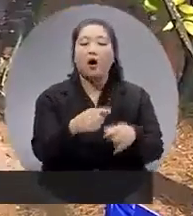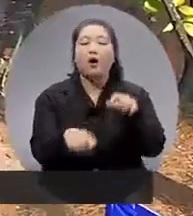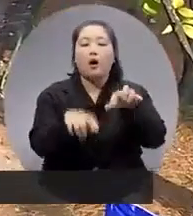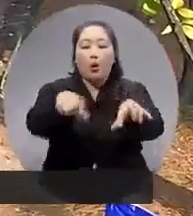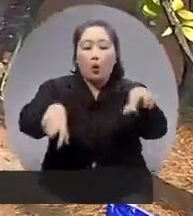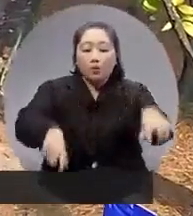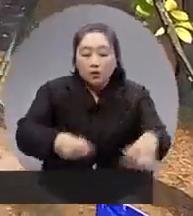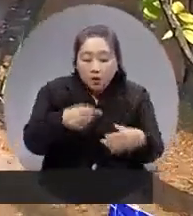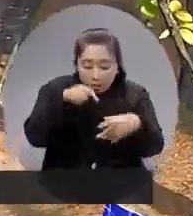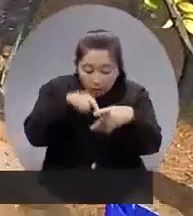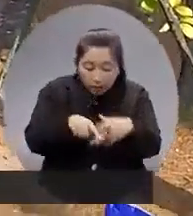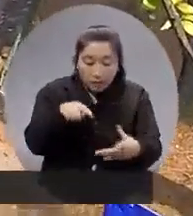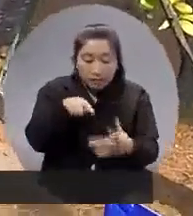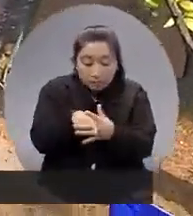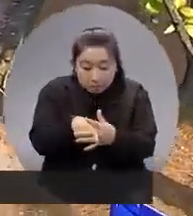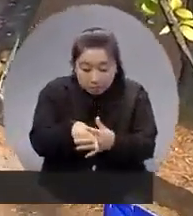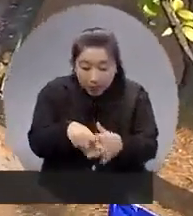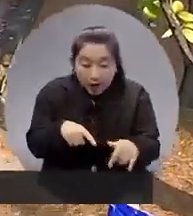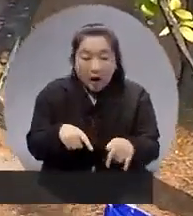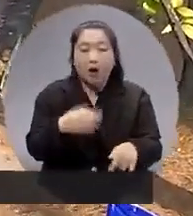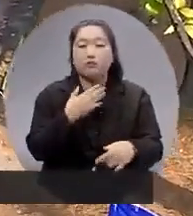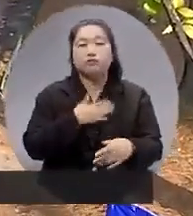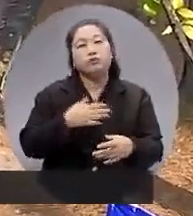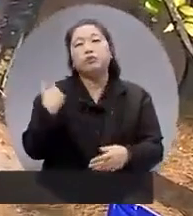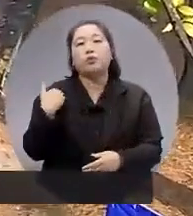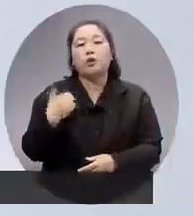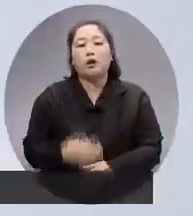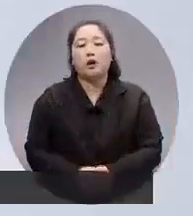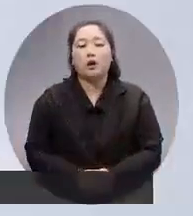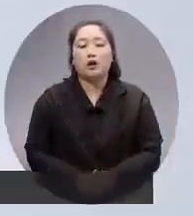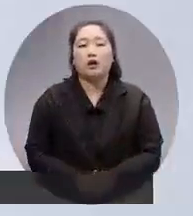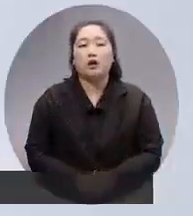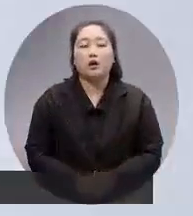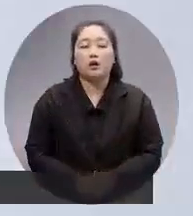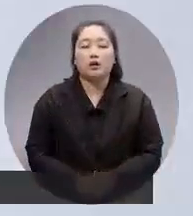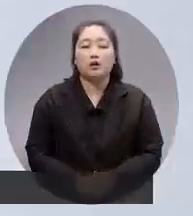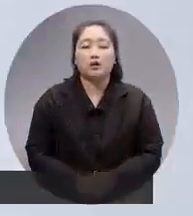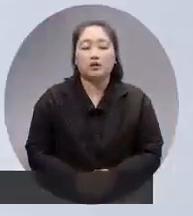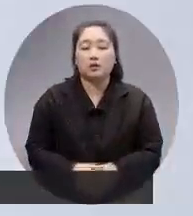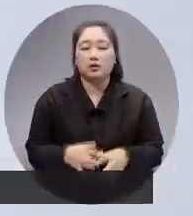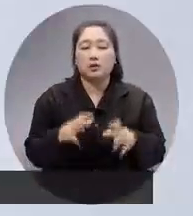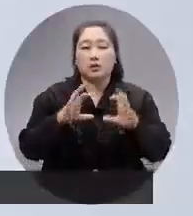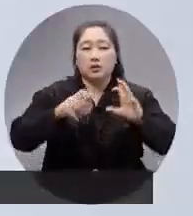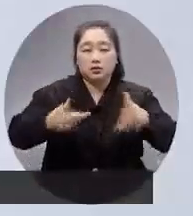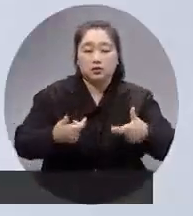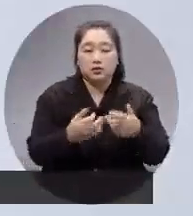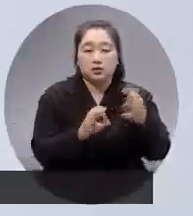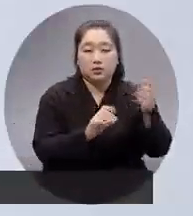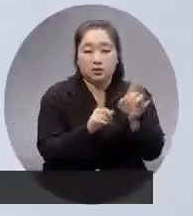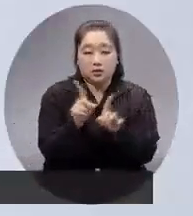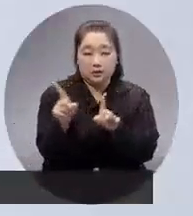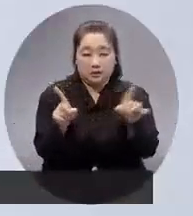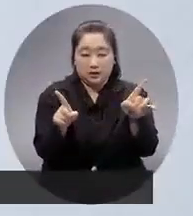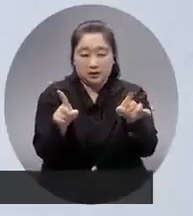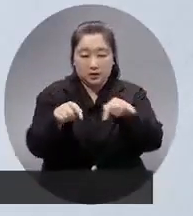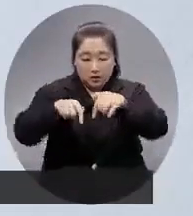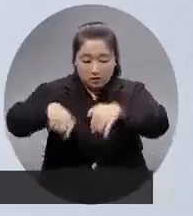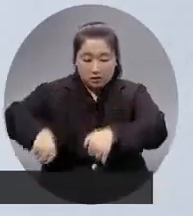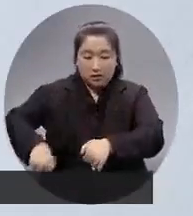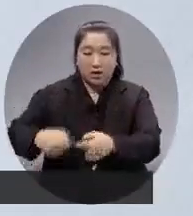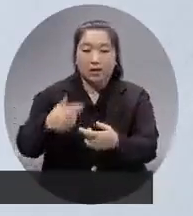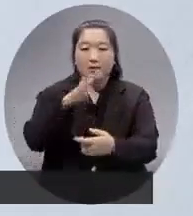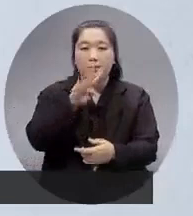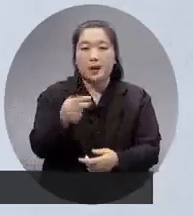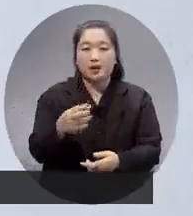어디에 얼만큼 분포되어 있는지 알기 어렵다는 겁니다 흔히 국토 북동 남서쪽을 가로지르는